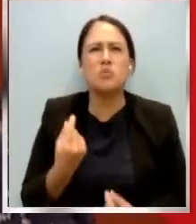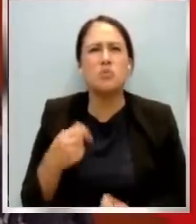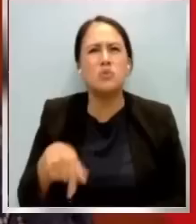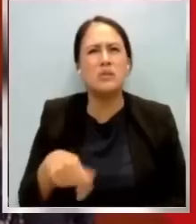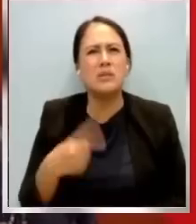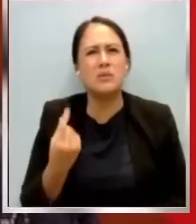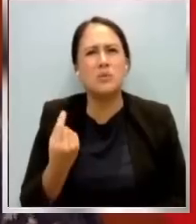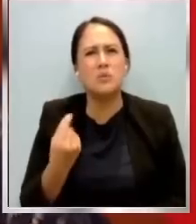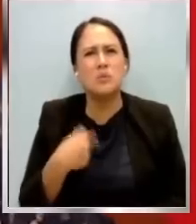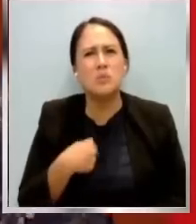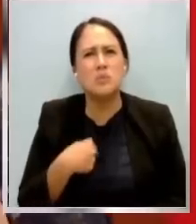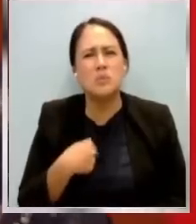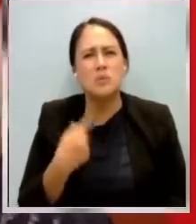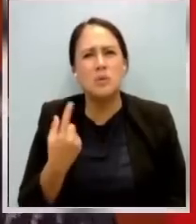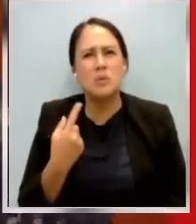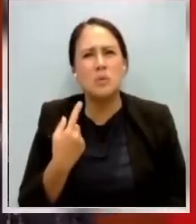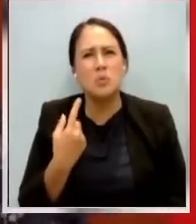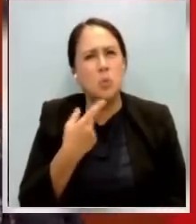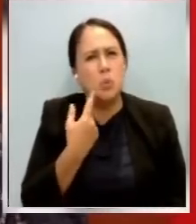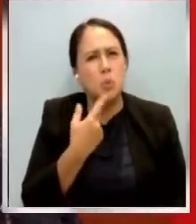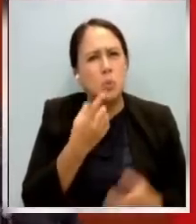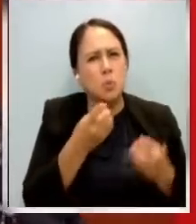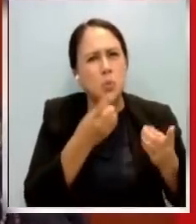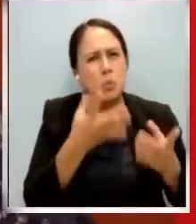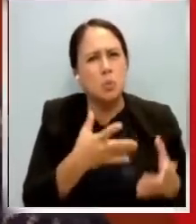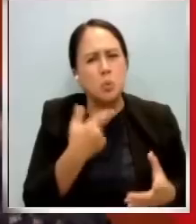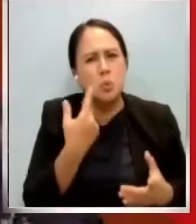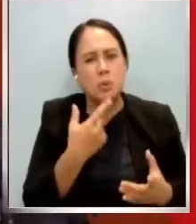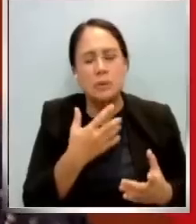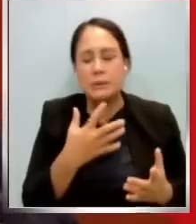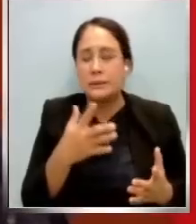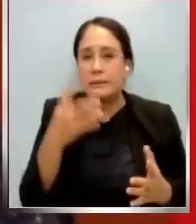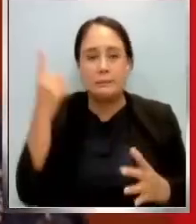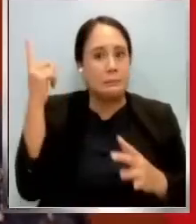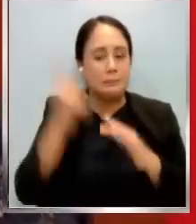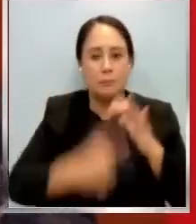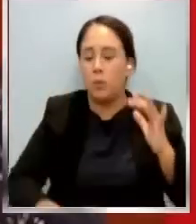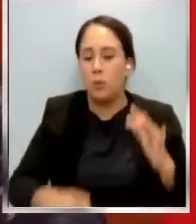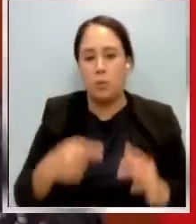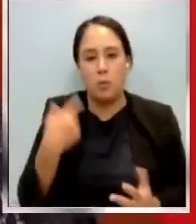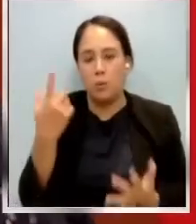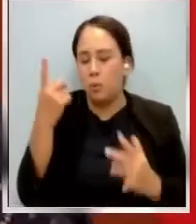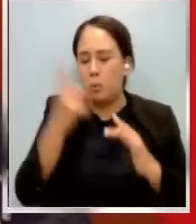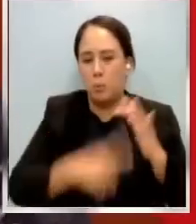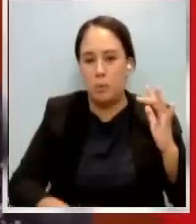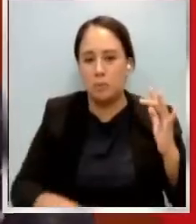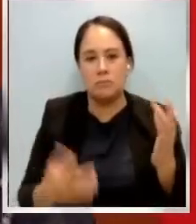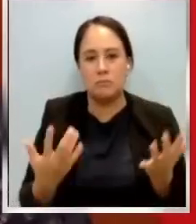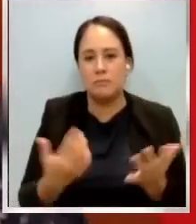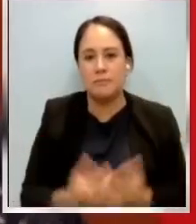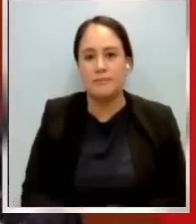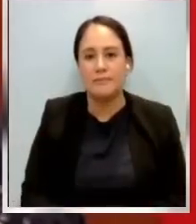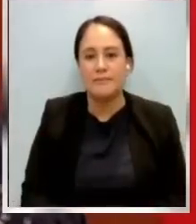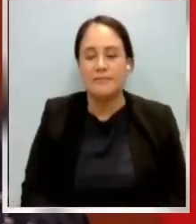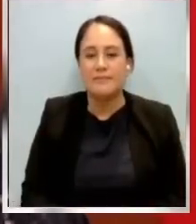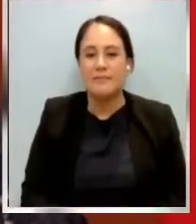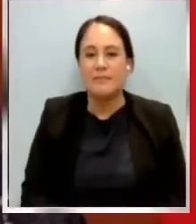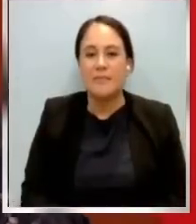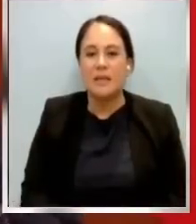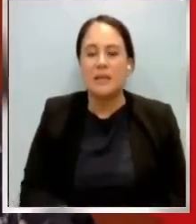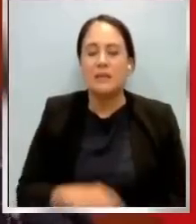Sinong director natin? Nawawala na ako sa sarili ko. And then, slowly, nawawalan na ako